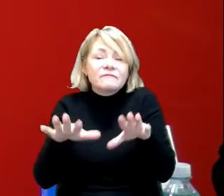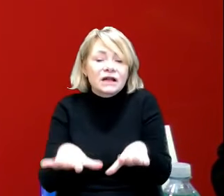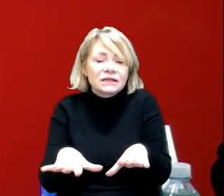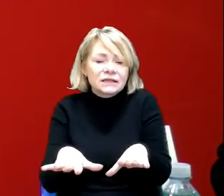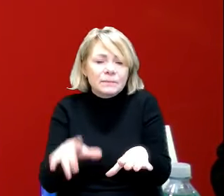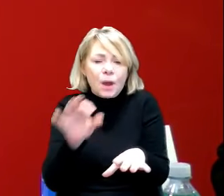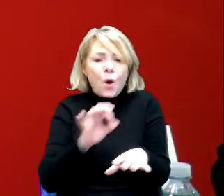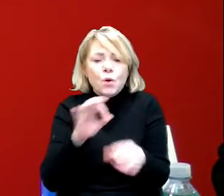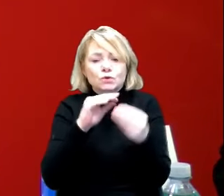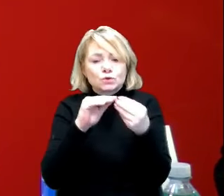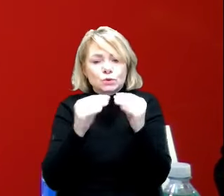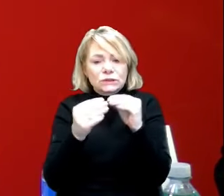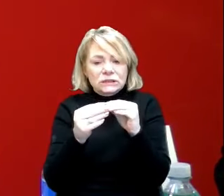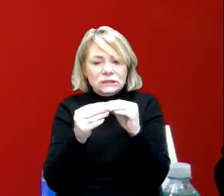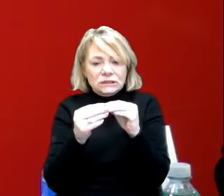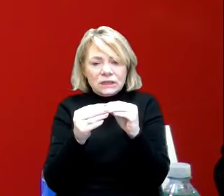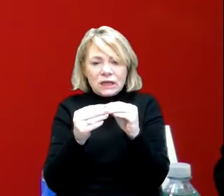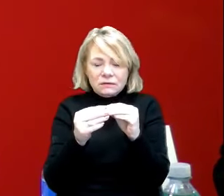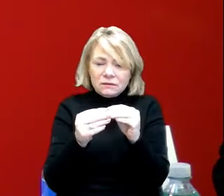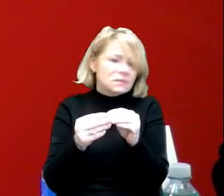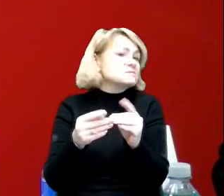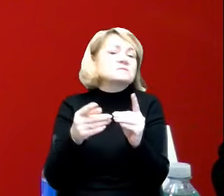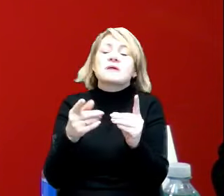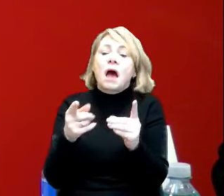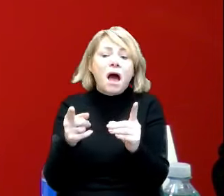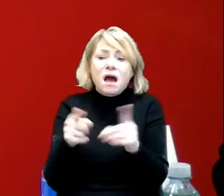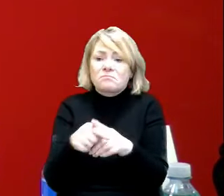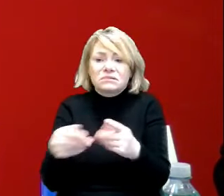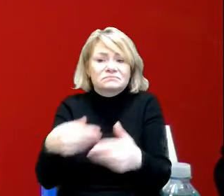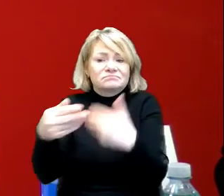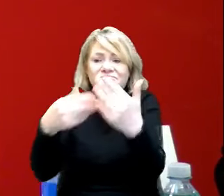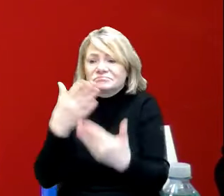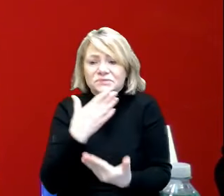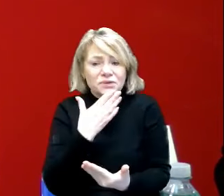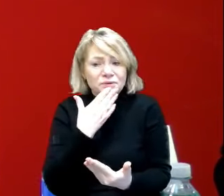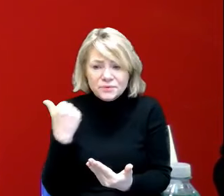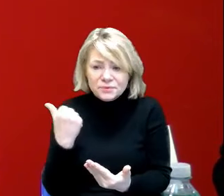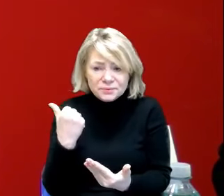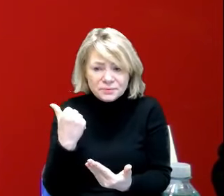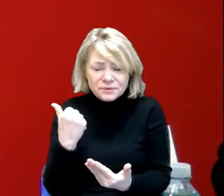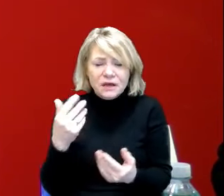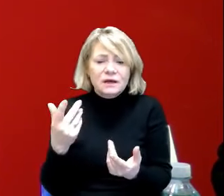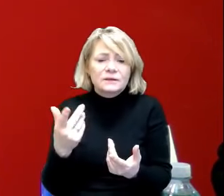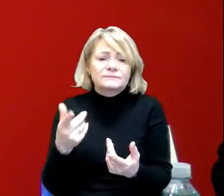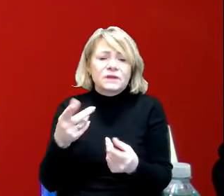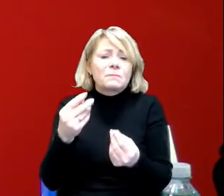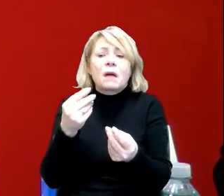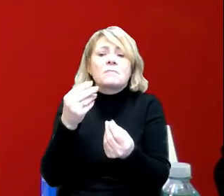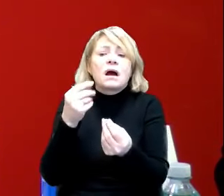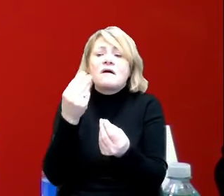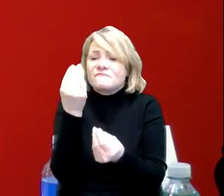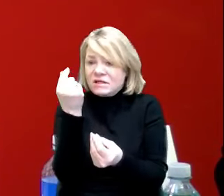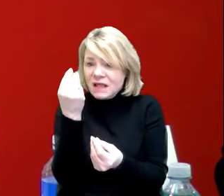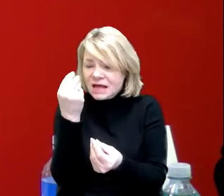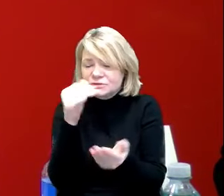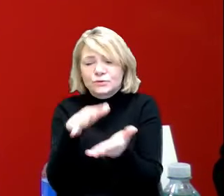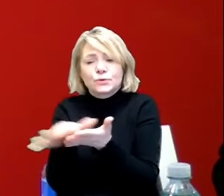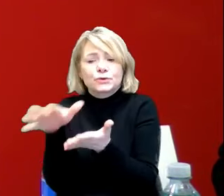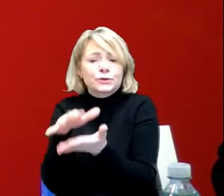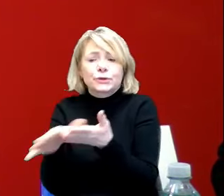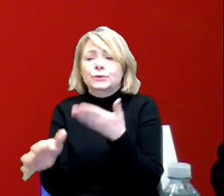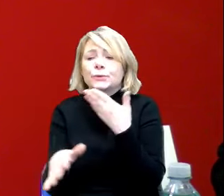sutarties neįsigaliojimo pagal turiima informacija jokių finansinių išlaidų nėra patyrusi ir